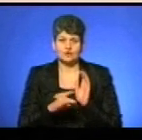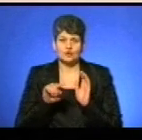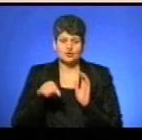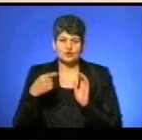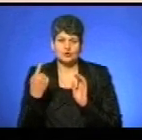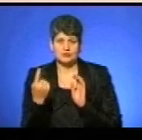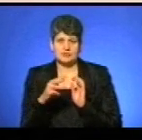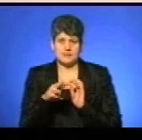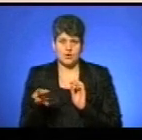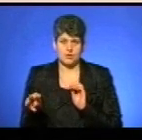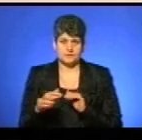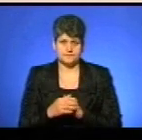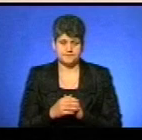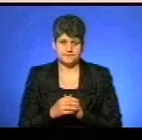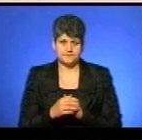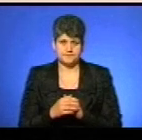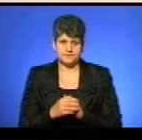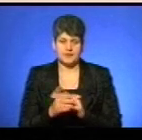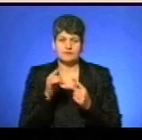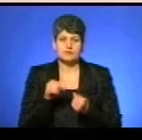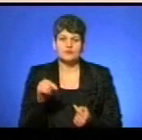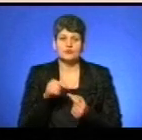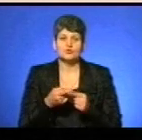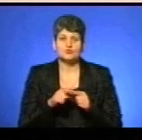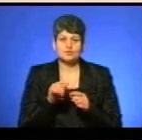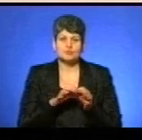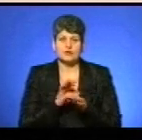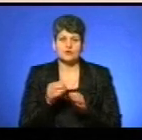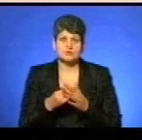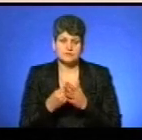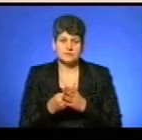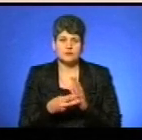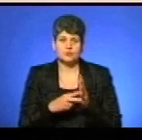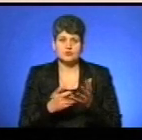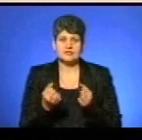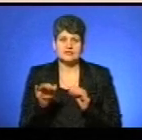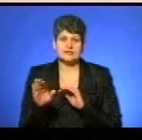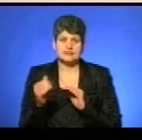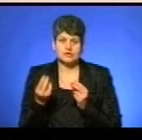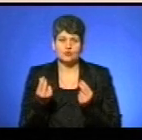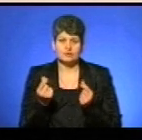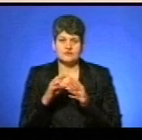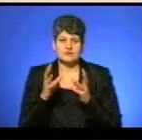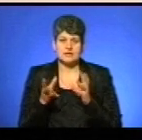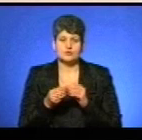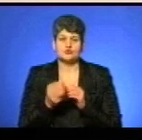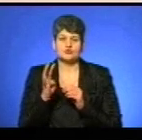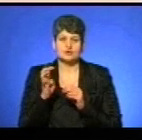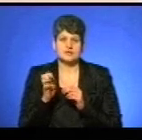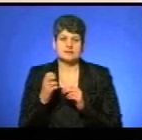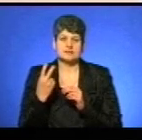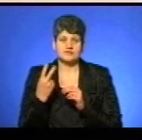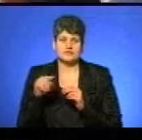391,1 мільйон. Відповідно до цього, в проєкті бюджету планується одержати кредитні кошти у загальній сумі